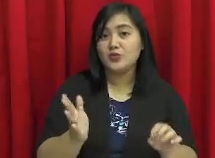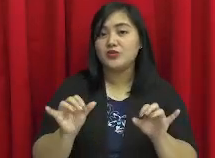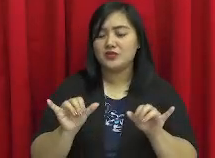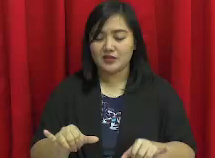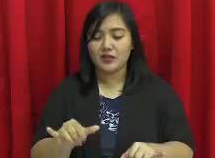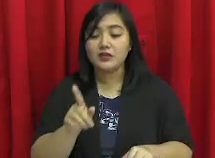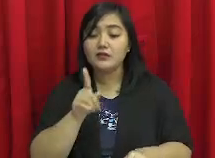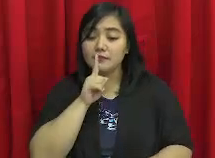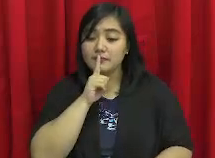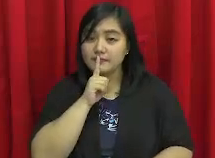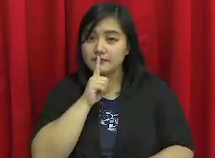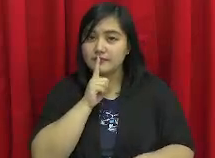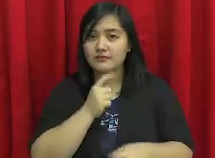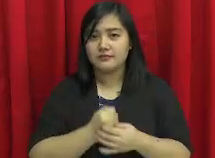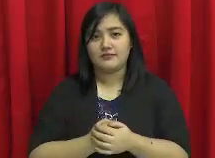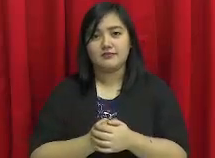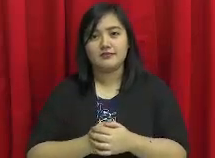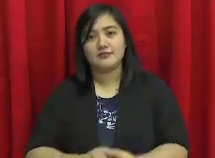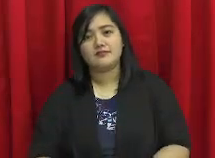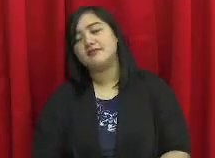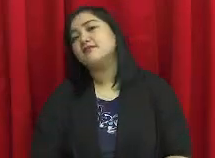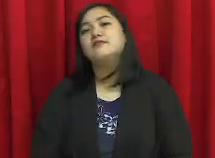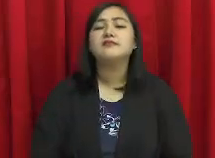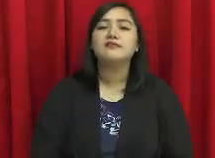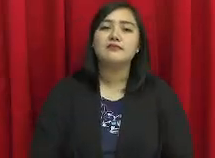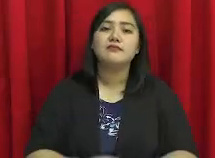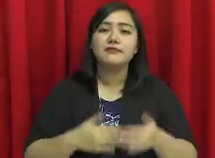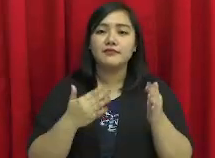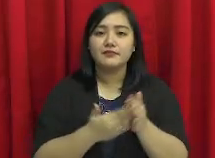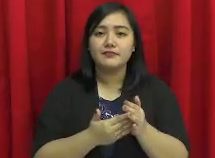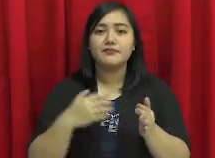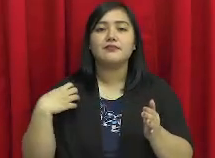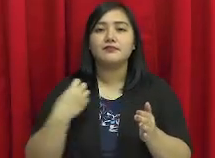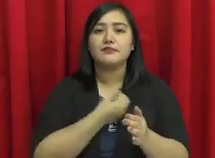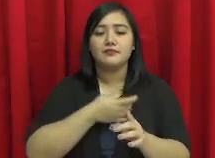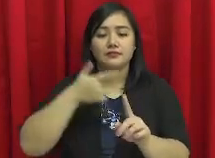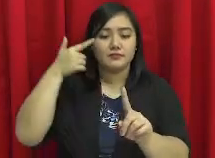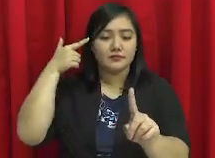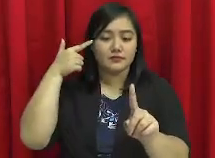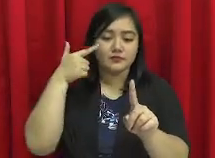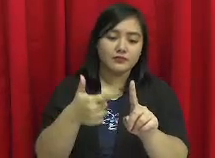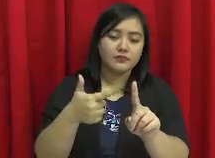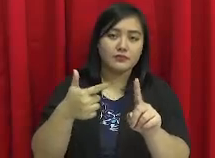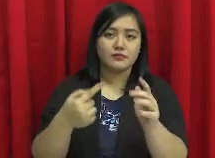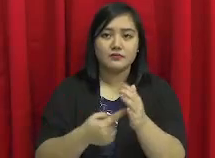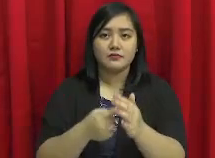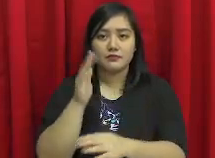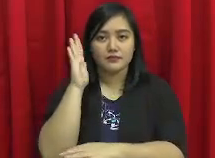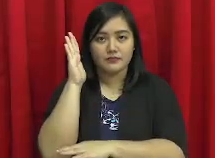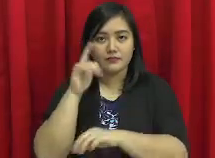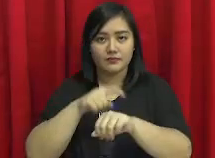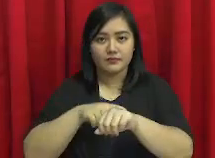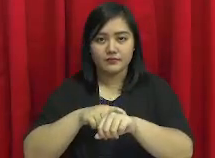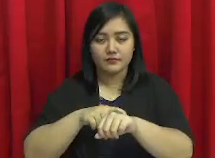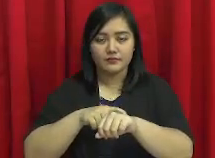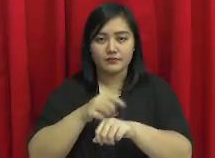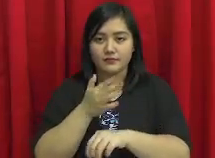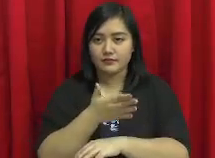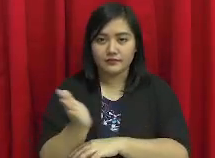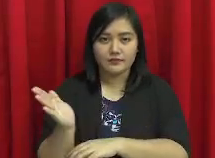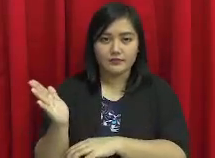You see? Now, ang gusto ko lamang pumakita natin, our objective this noontime, fathers, leaders of the